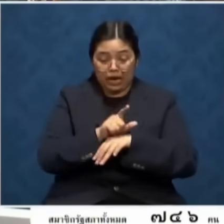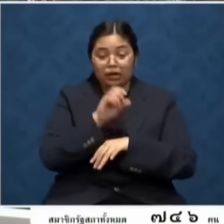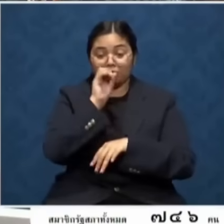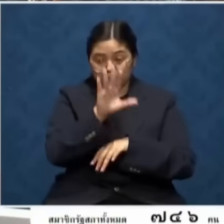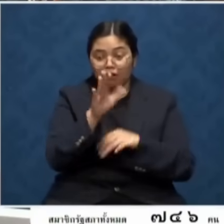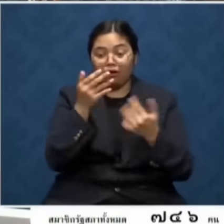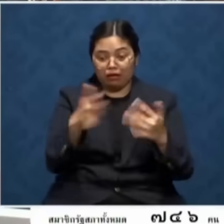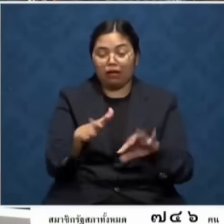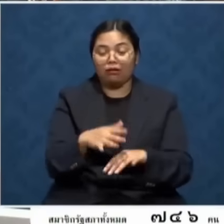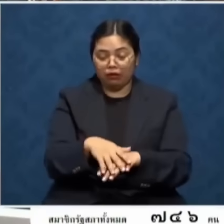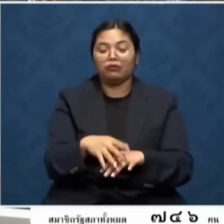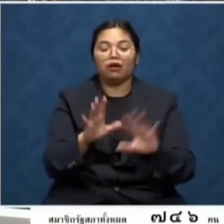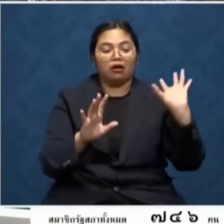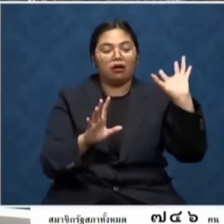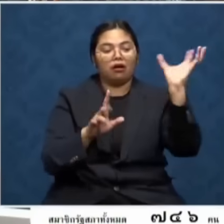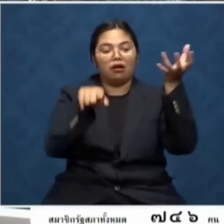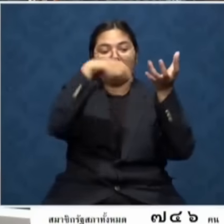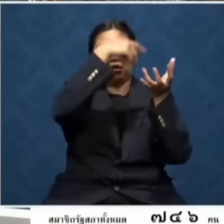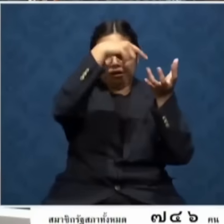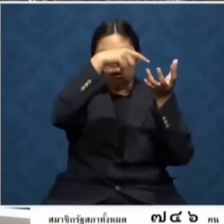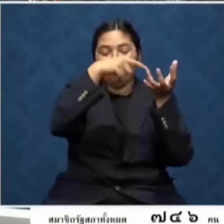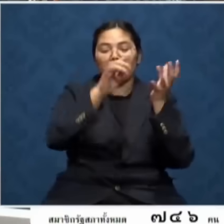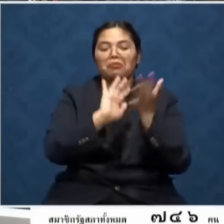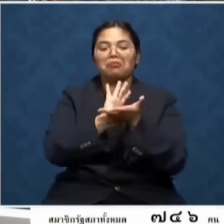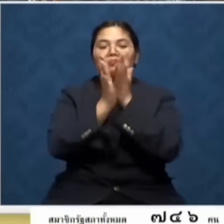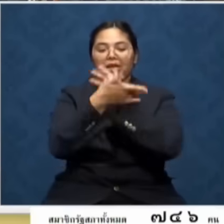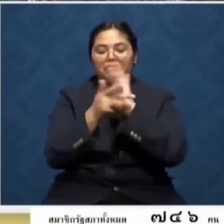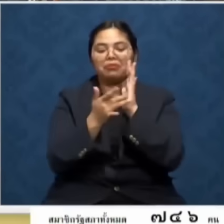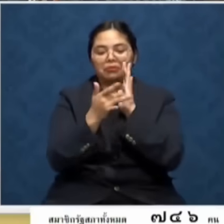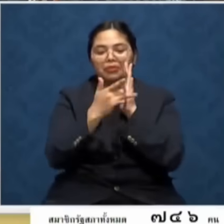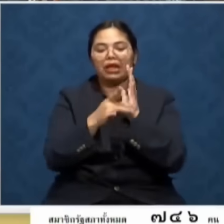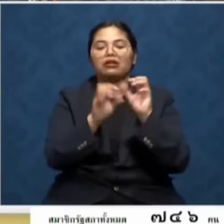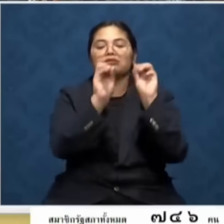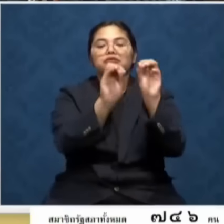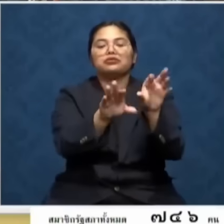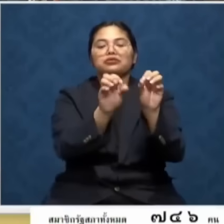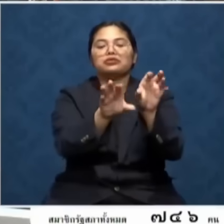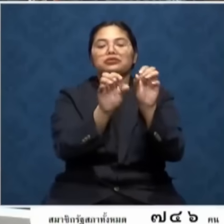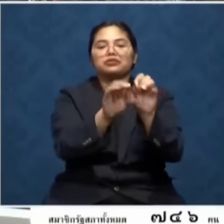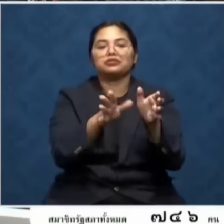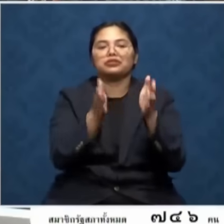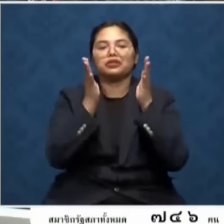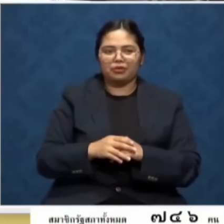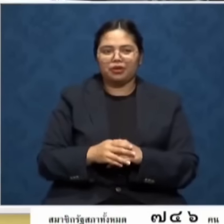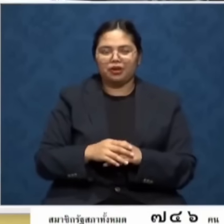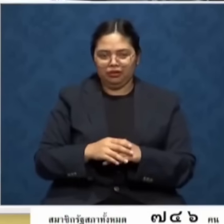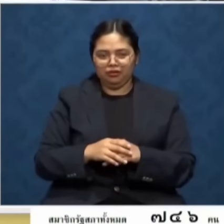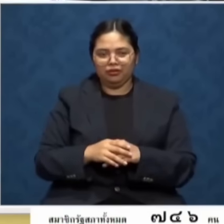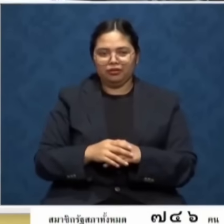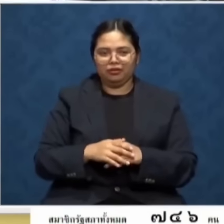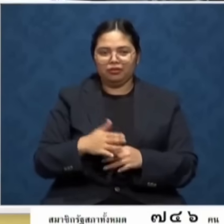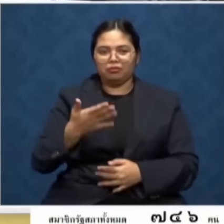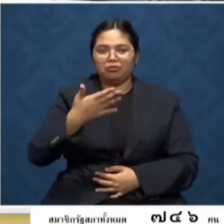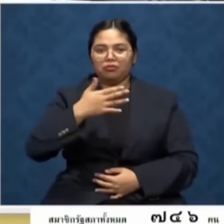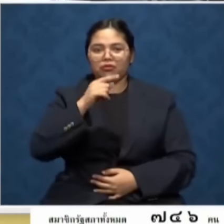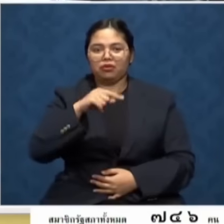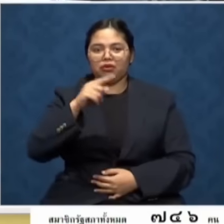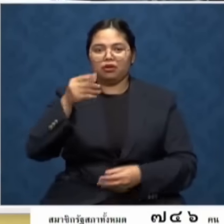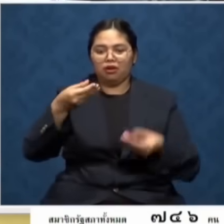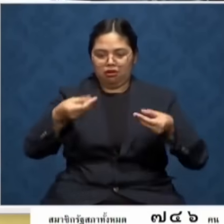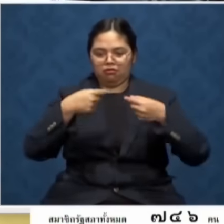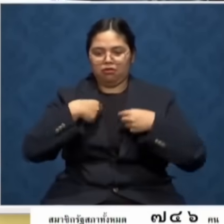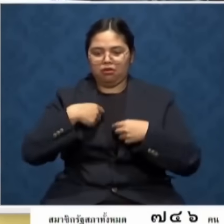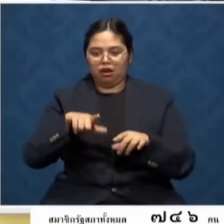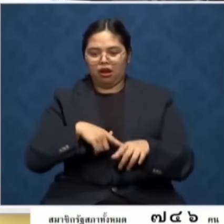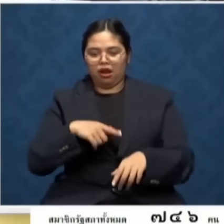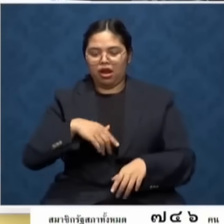ปแล้วก็ขอบคุณท่านประธานที่ช่วยสั่งสอนสมาชิกนะครับให้เข้าใจว่าโลก ผมไม่ได้สั่งสอน ขอบคุณครับ นะครับ เรียกผมน้องๆผมไม่เคยมีพี่ชายสัน